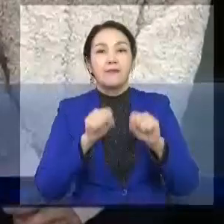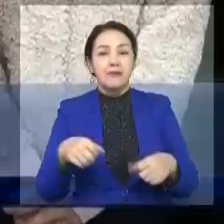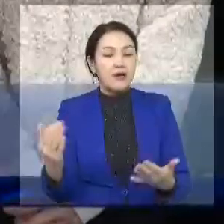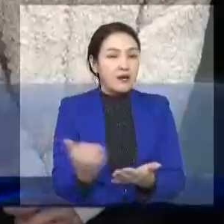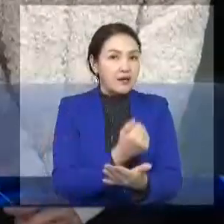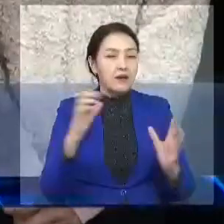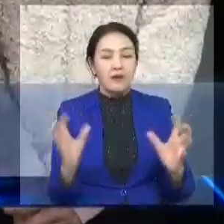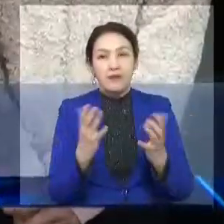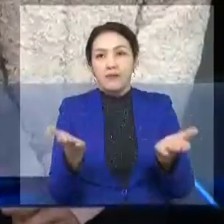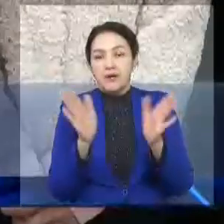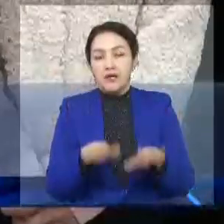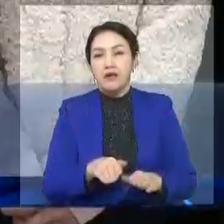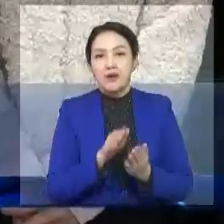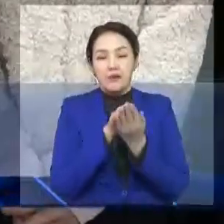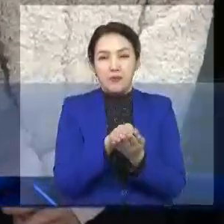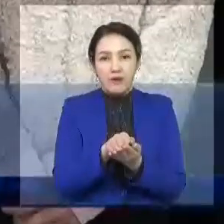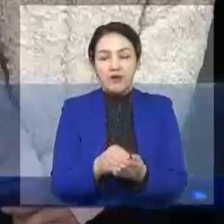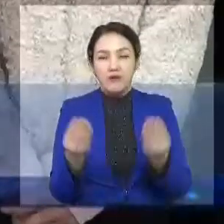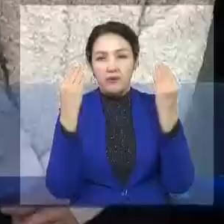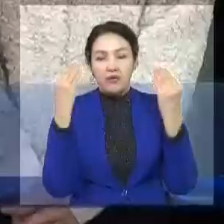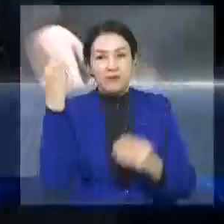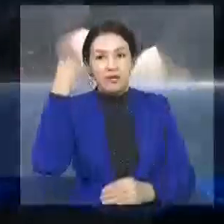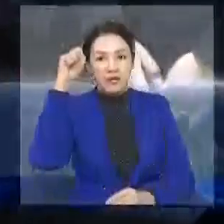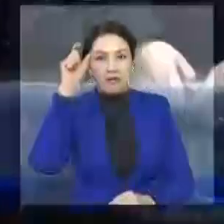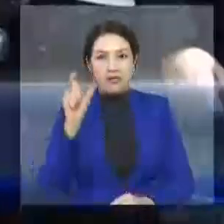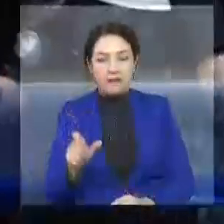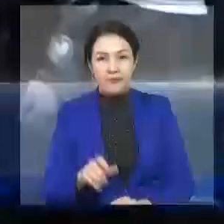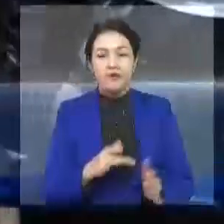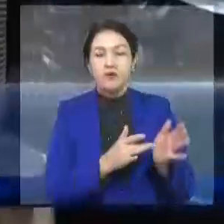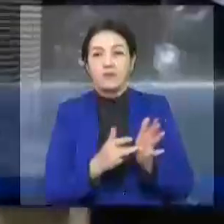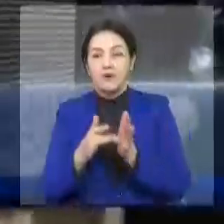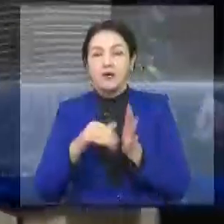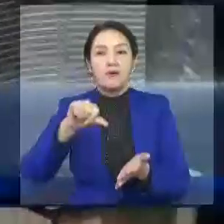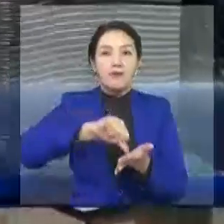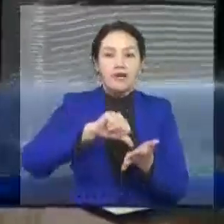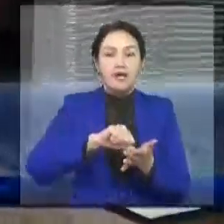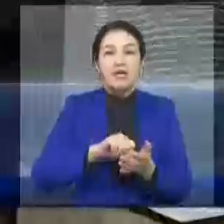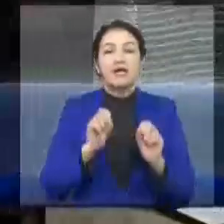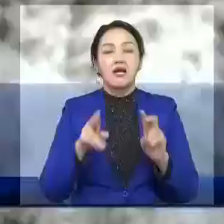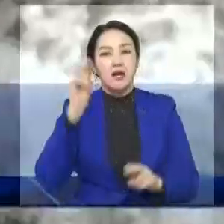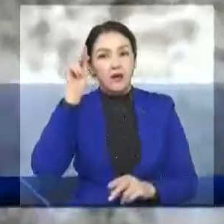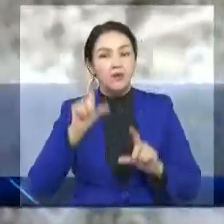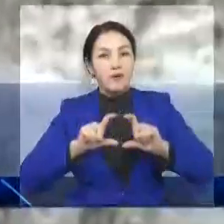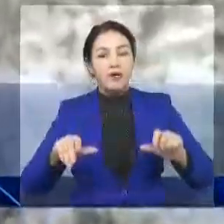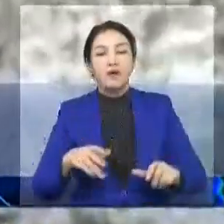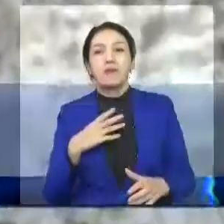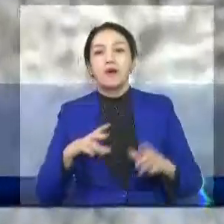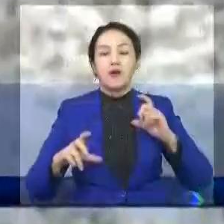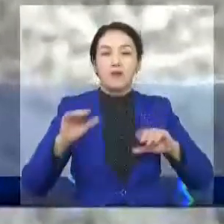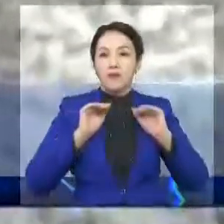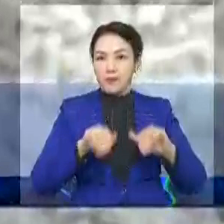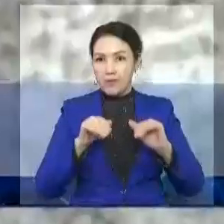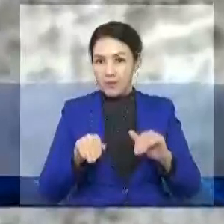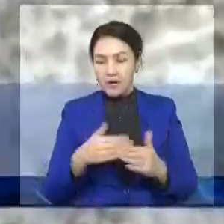и сохранить место, где похоронили нашего великого батыра. В туристическом походе приняли участие как школьники, так и учащиеся местных